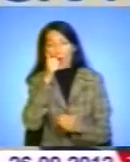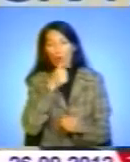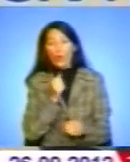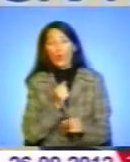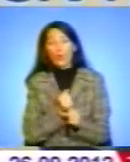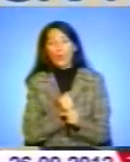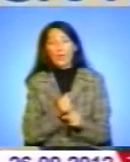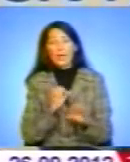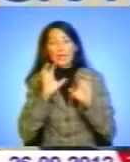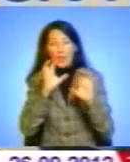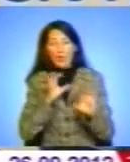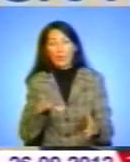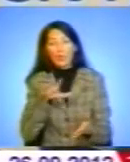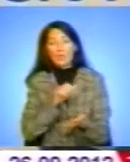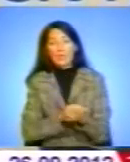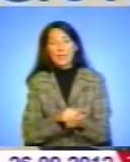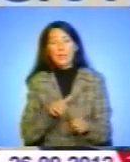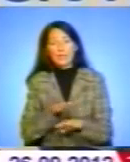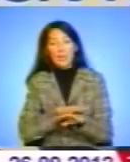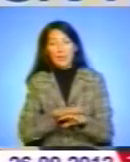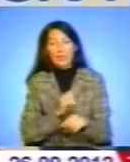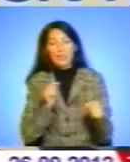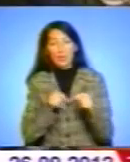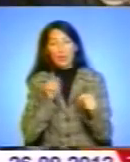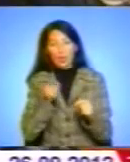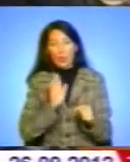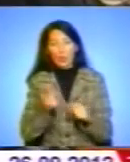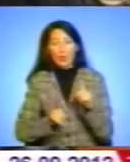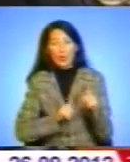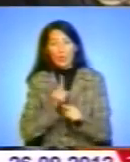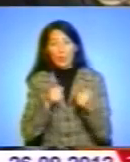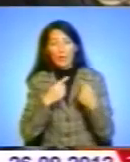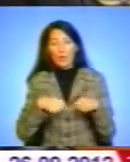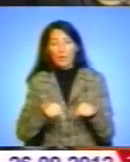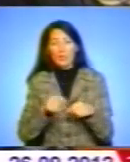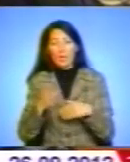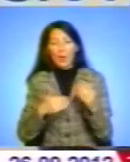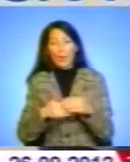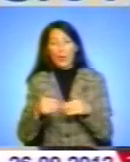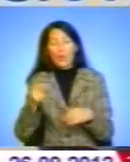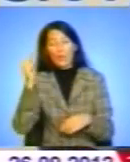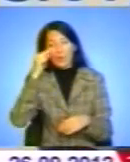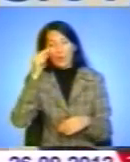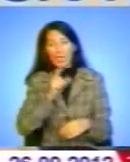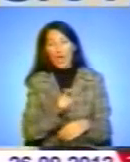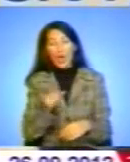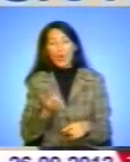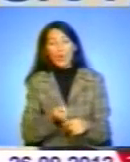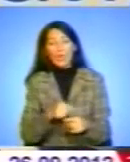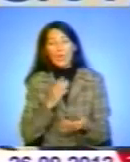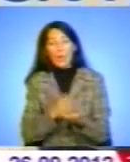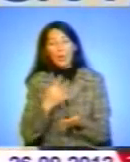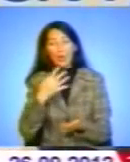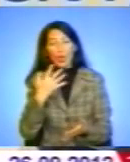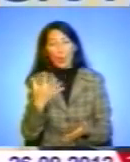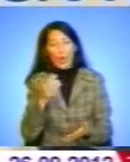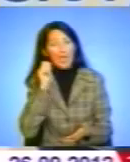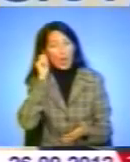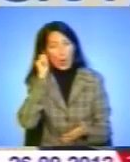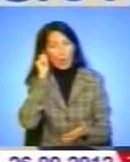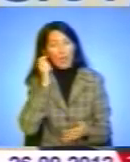закон про зайнятість населення. Згідно з ним відбудуться зміни в організації профнавчання. Люди, які досягли 45 років,